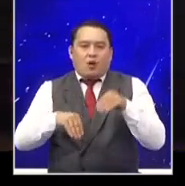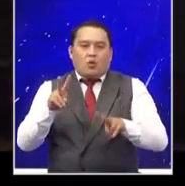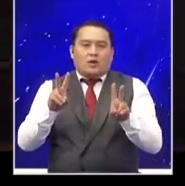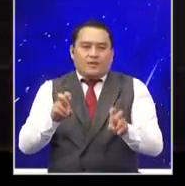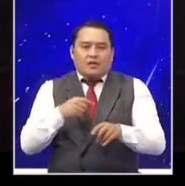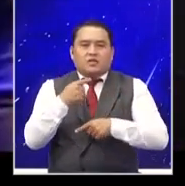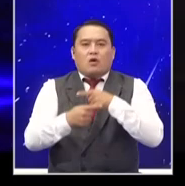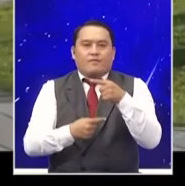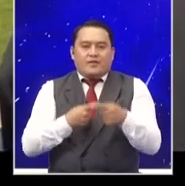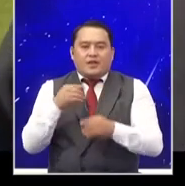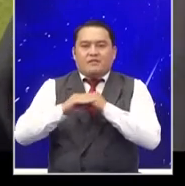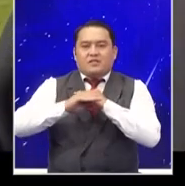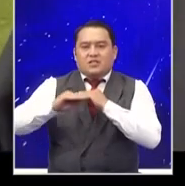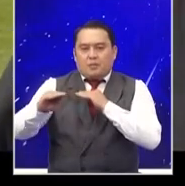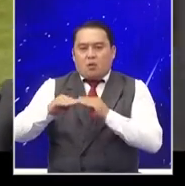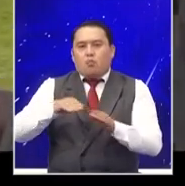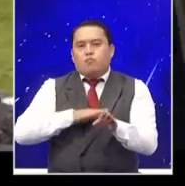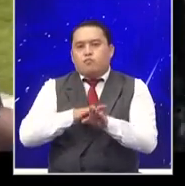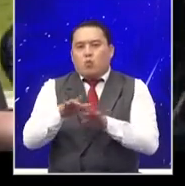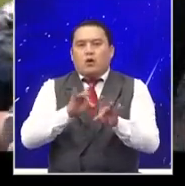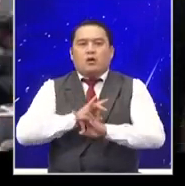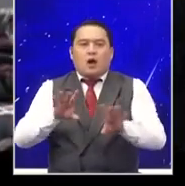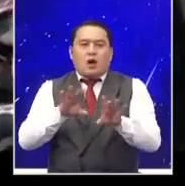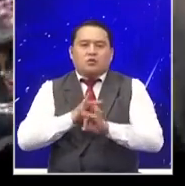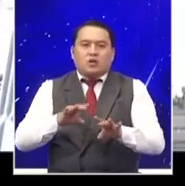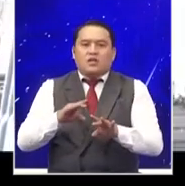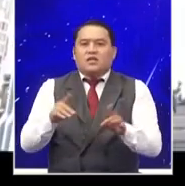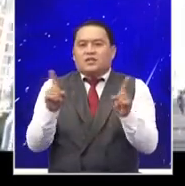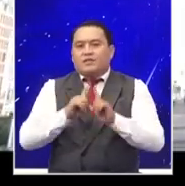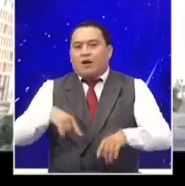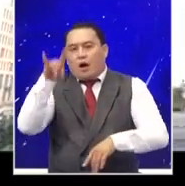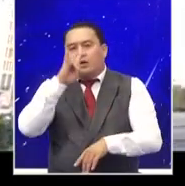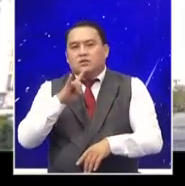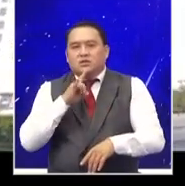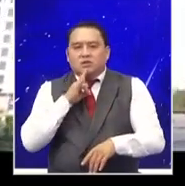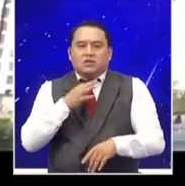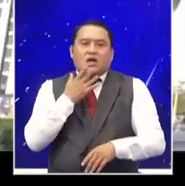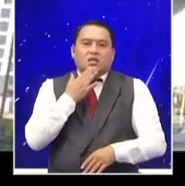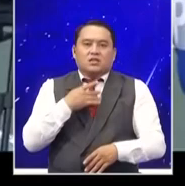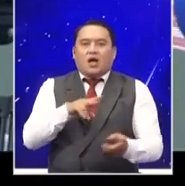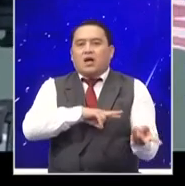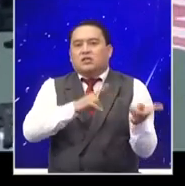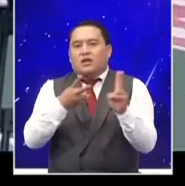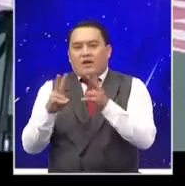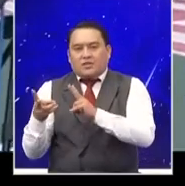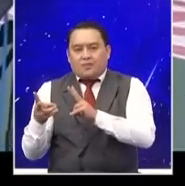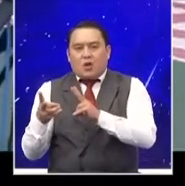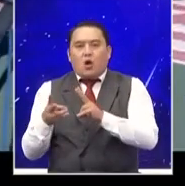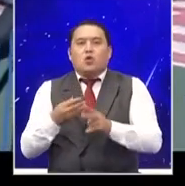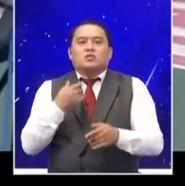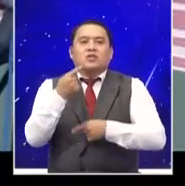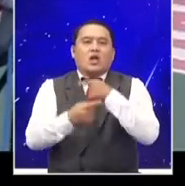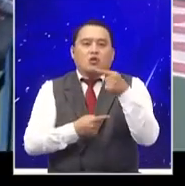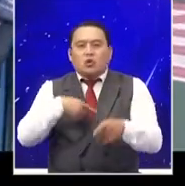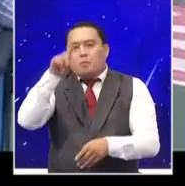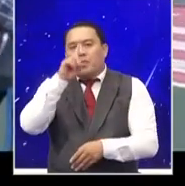«Дивертисмент. Наследие Великой Степи», в котором в полной мере раскроется изящество, сила и экспрессия казахского национального танца. К слову, уже в